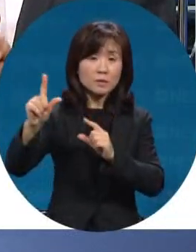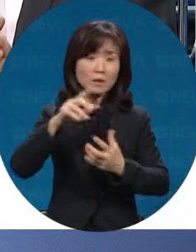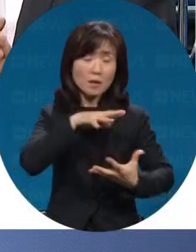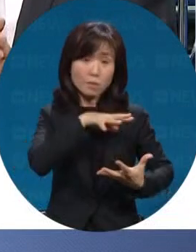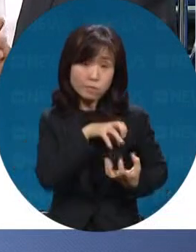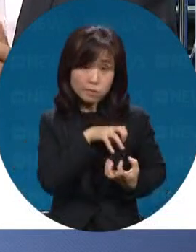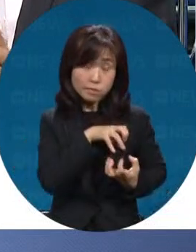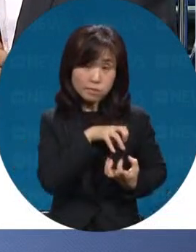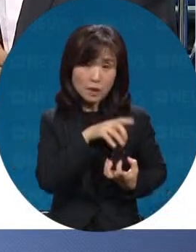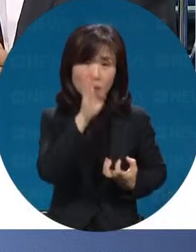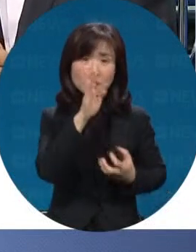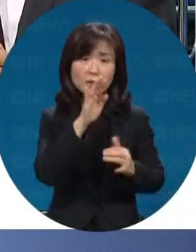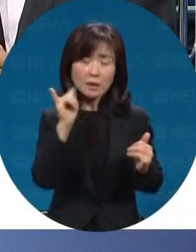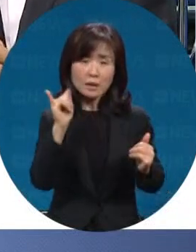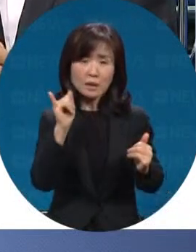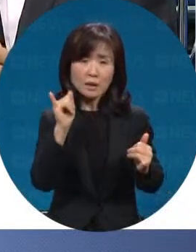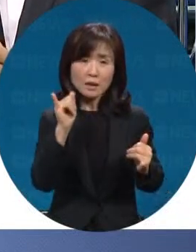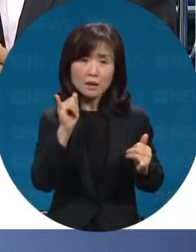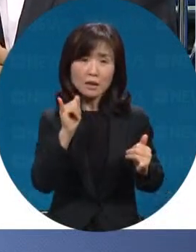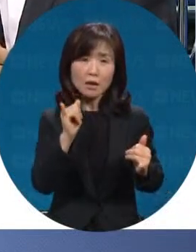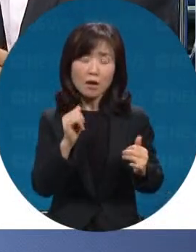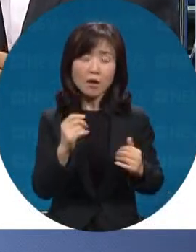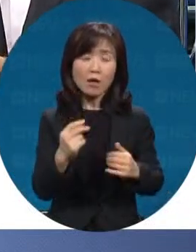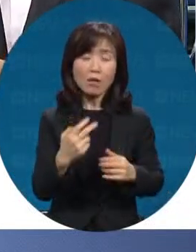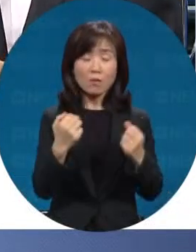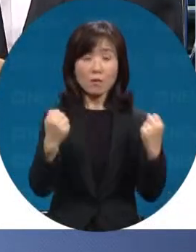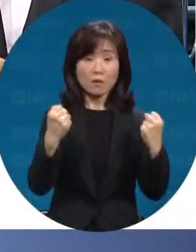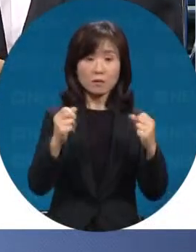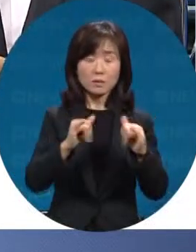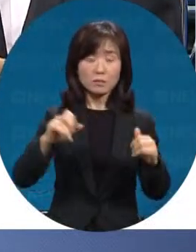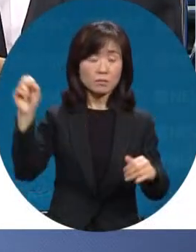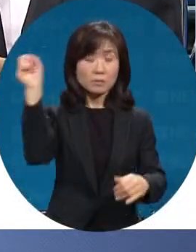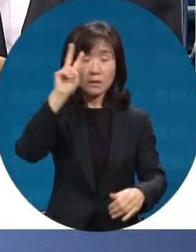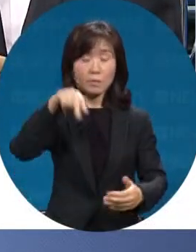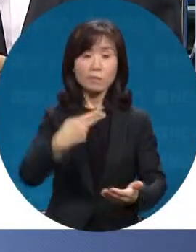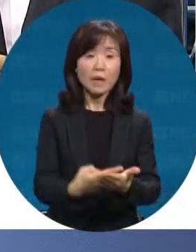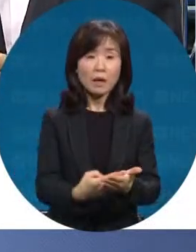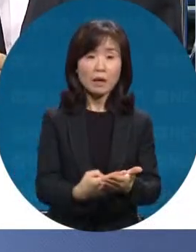심정지 환자들이 아주 멀쩡하신 분들이 갑자기 쓰러집니다.